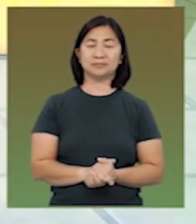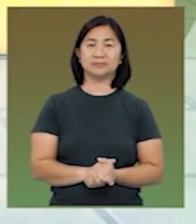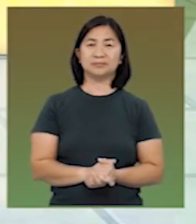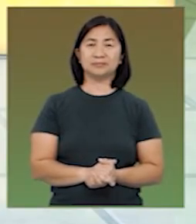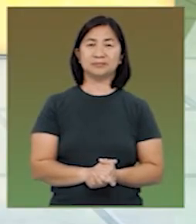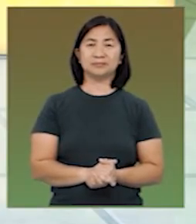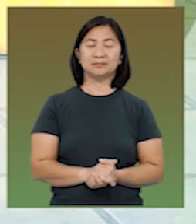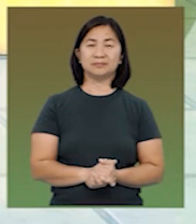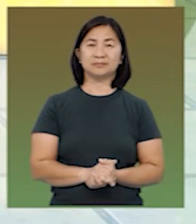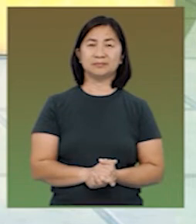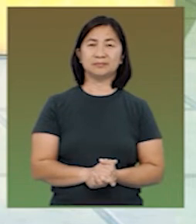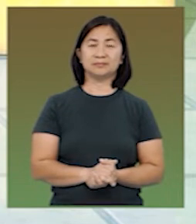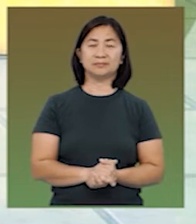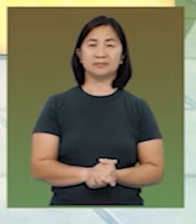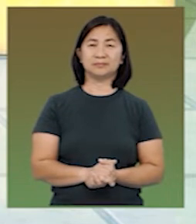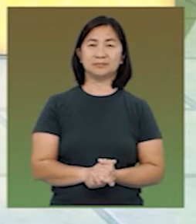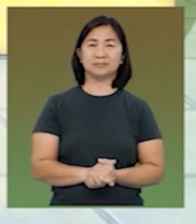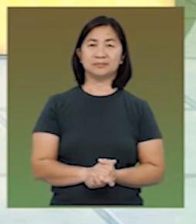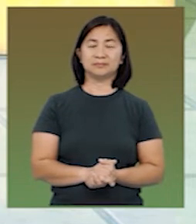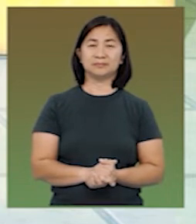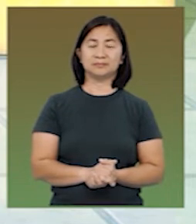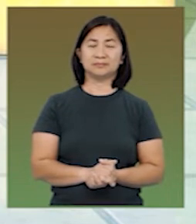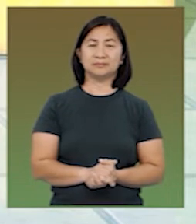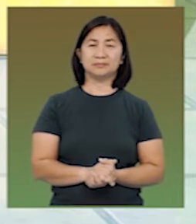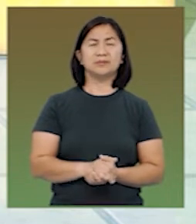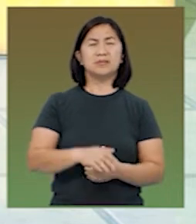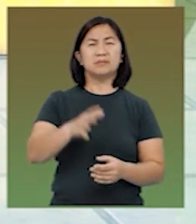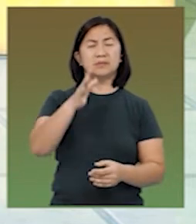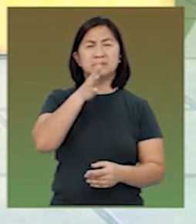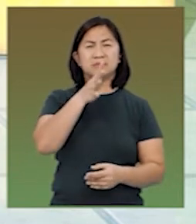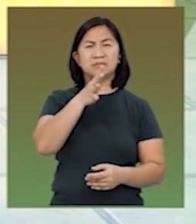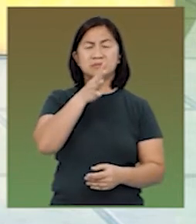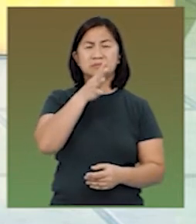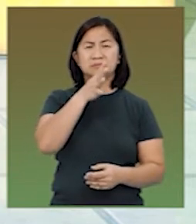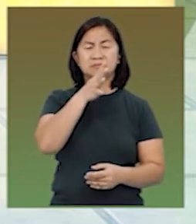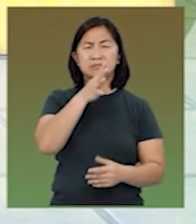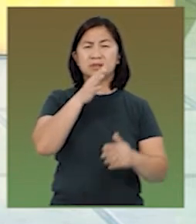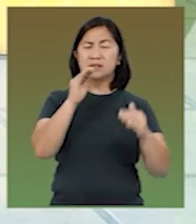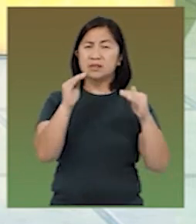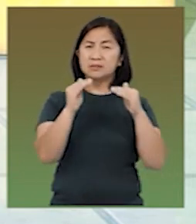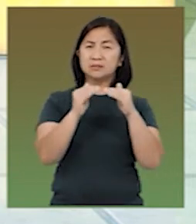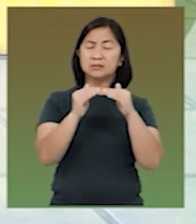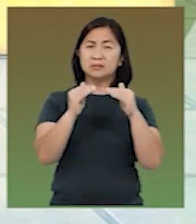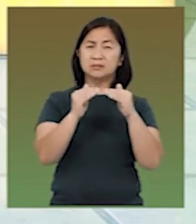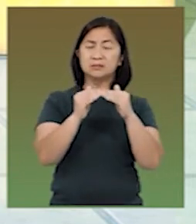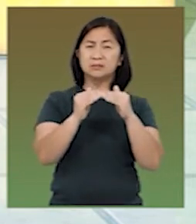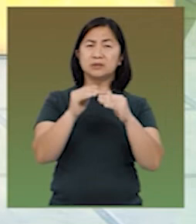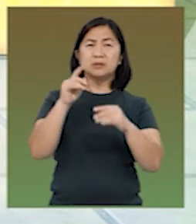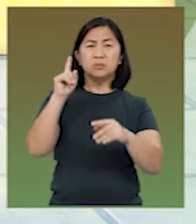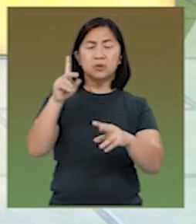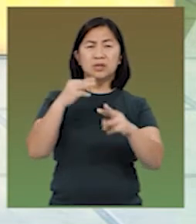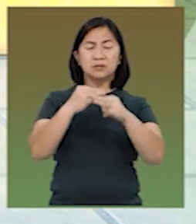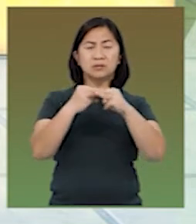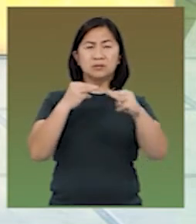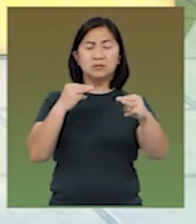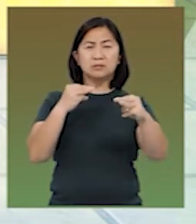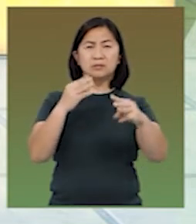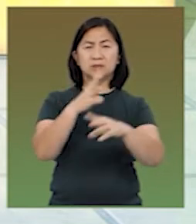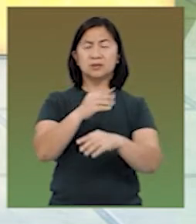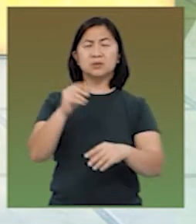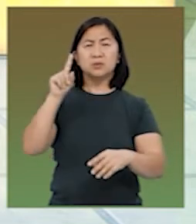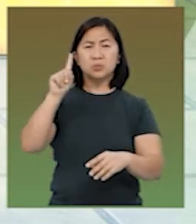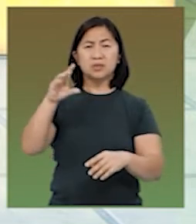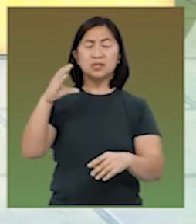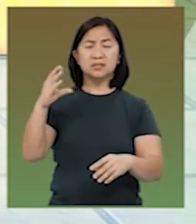Ang galing. Magkaparahas lang pala yun. Naku, inay! Magkatumbas lang po pala ang 1 meter